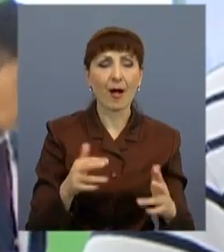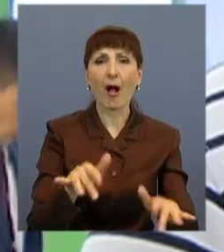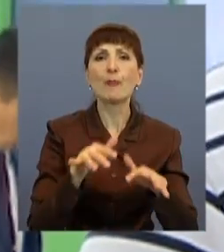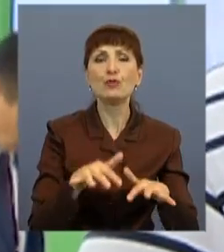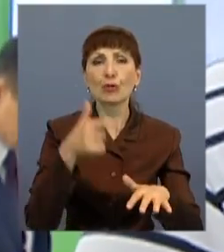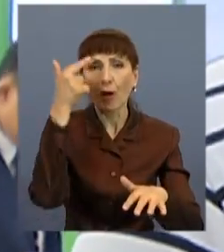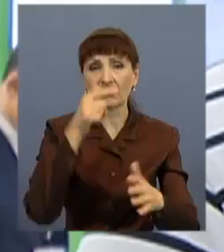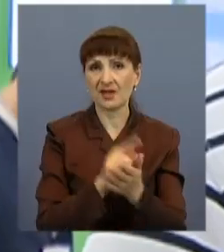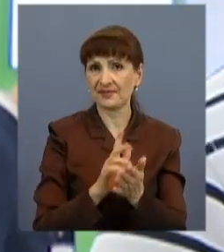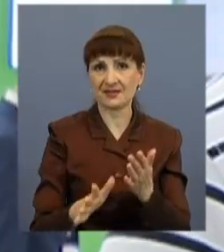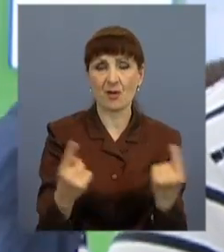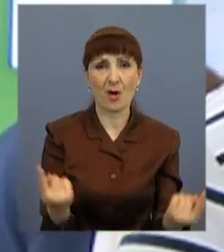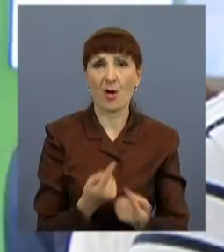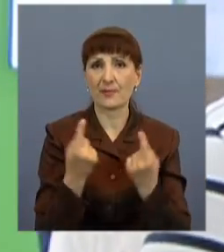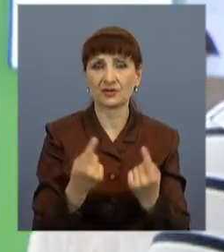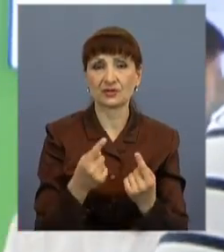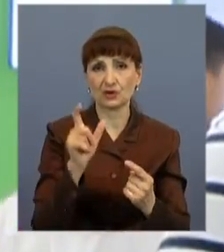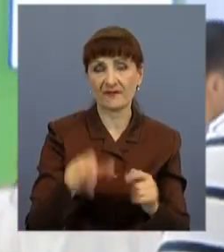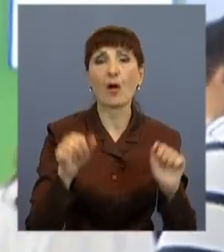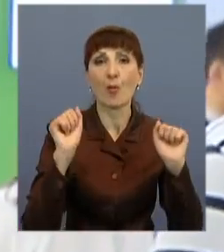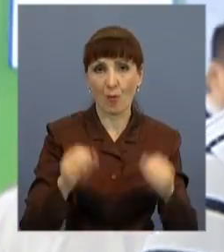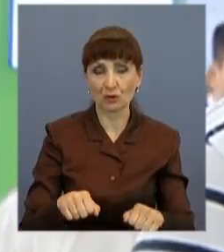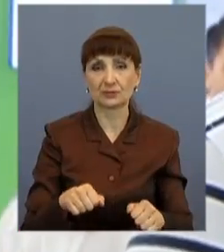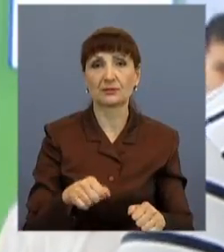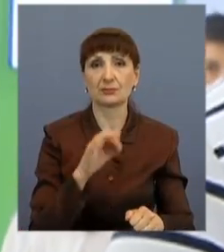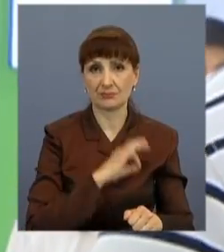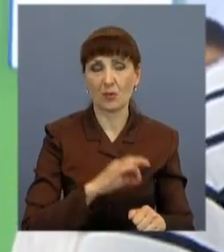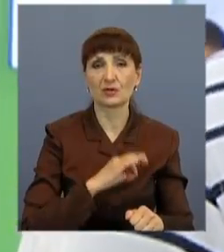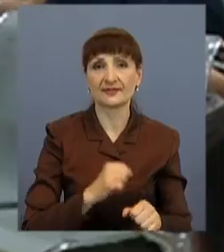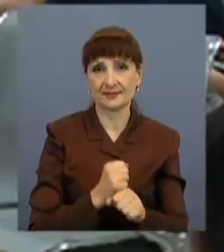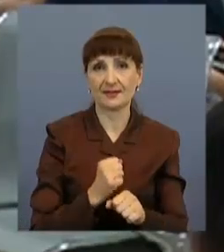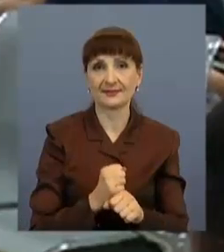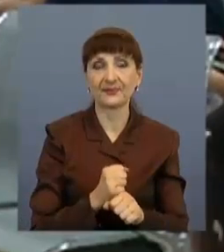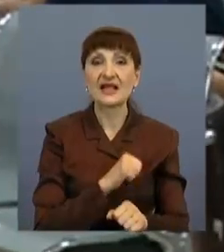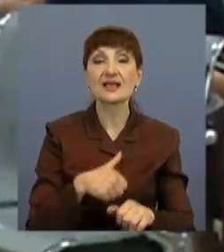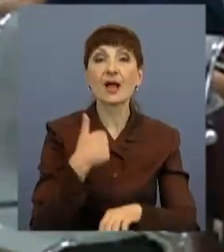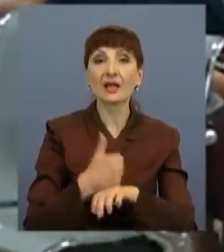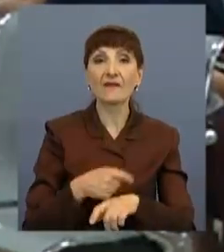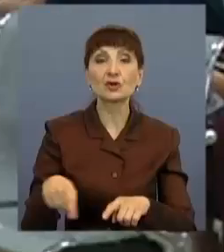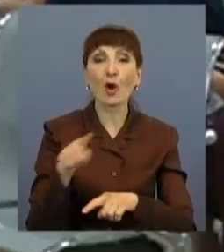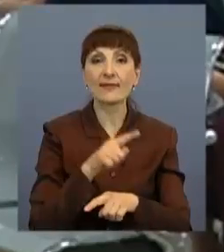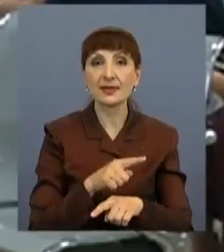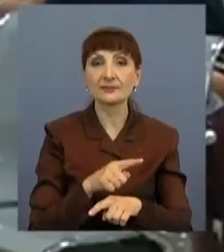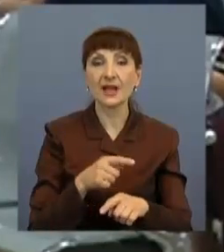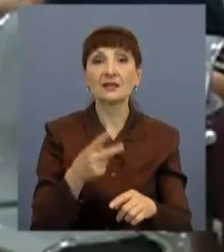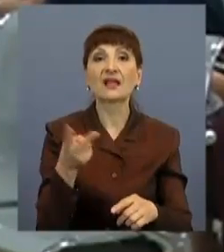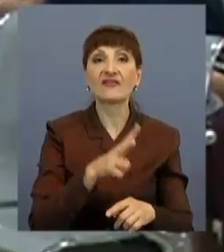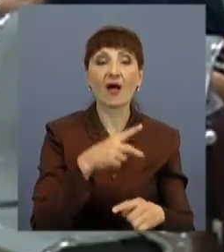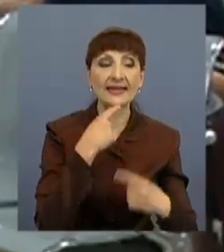грамотности, чтобы это все сделать. Для обычного пользователя все достаточно просто, свободно. И самое главное, что они на двух